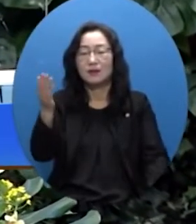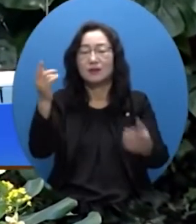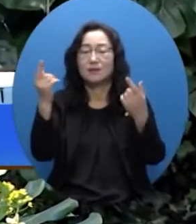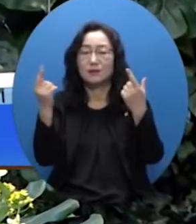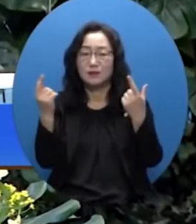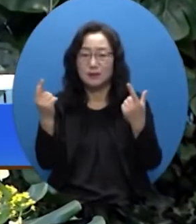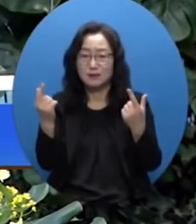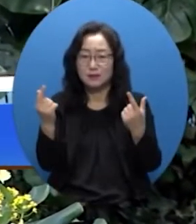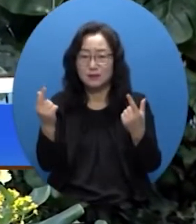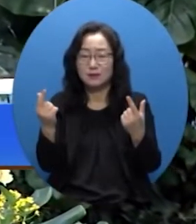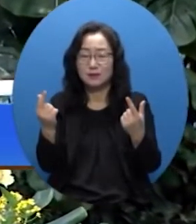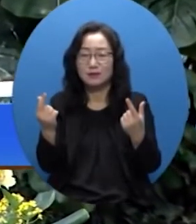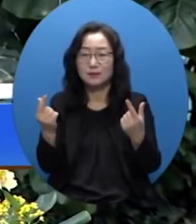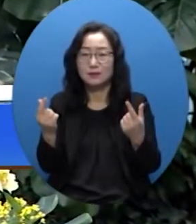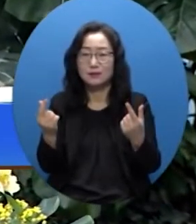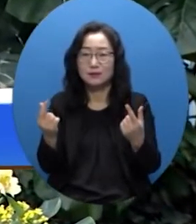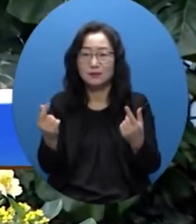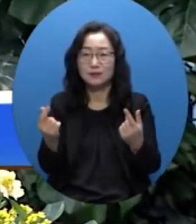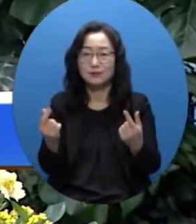it